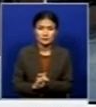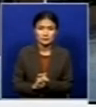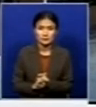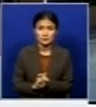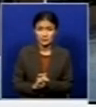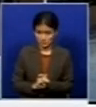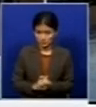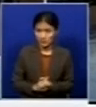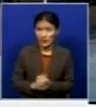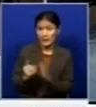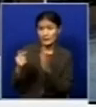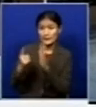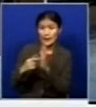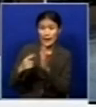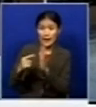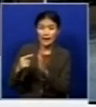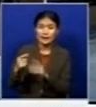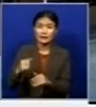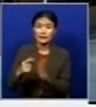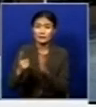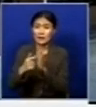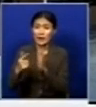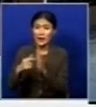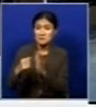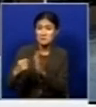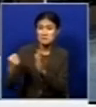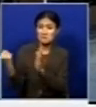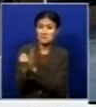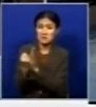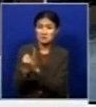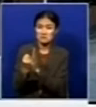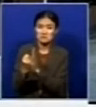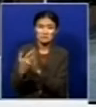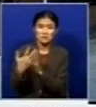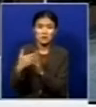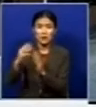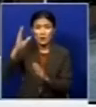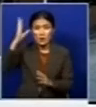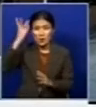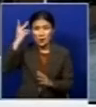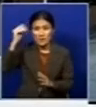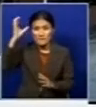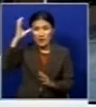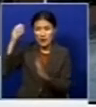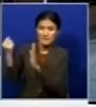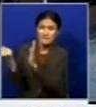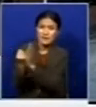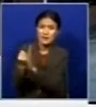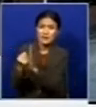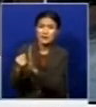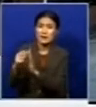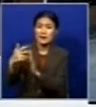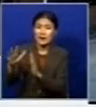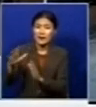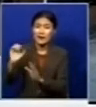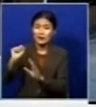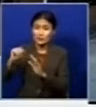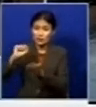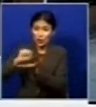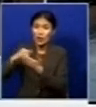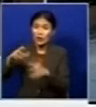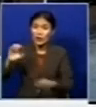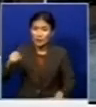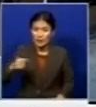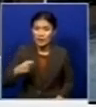รได้หากเกิดความจำเป็นแบบเร่งด่วนหรือมีความจำเป็นที่หลีกเลี่ยงไม่ได้เ